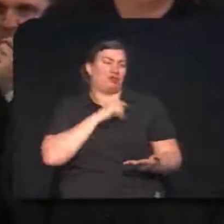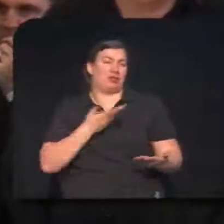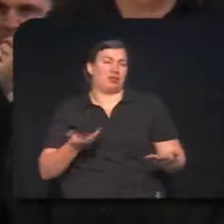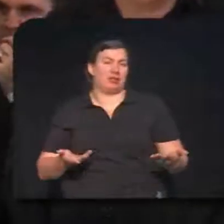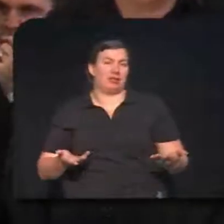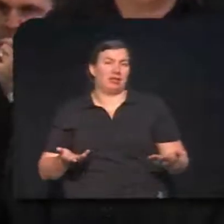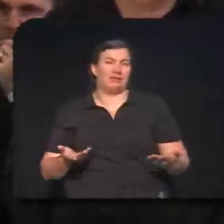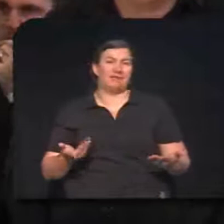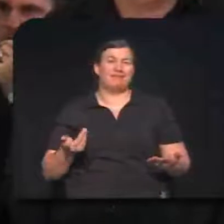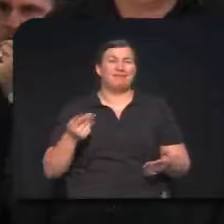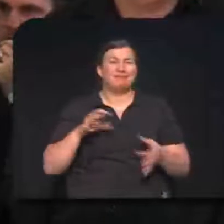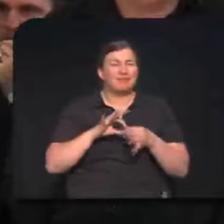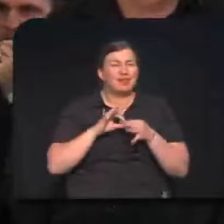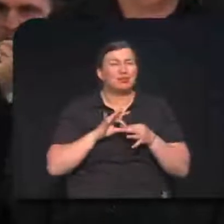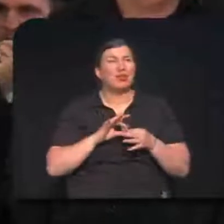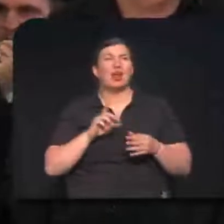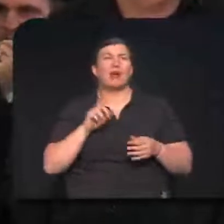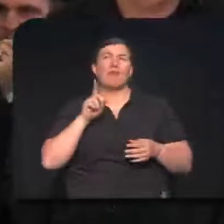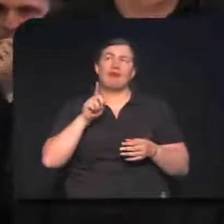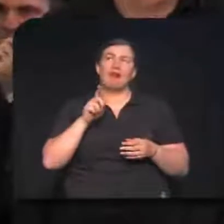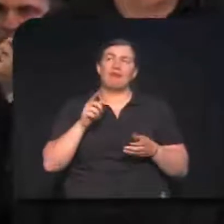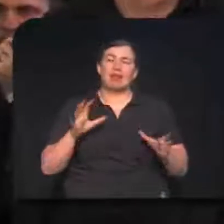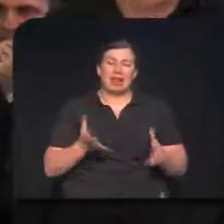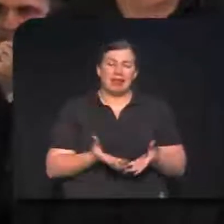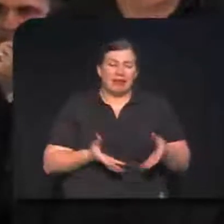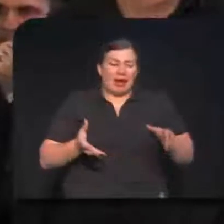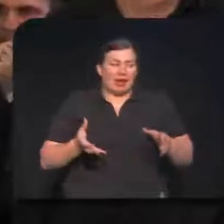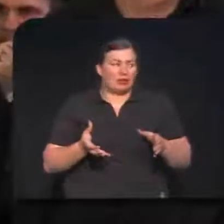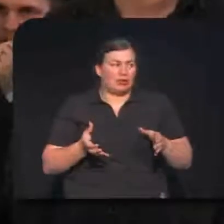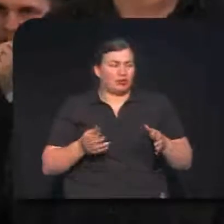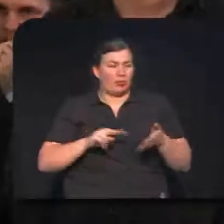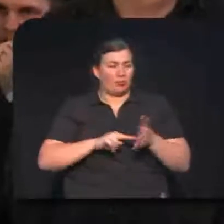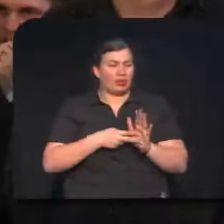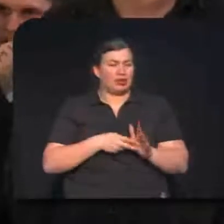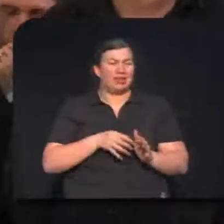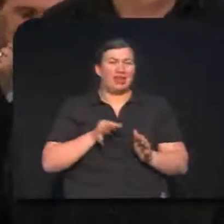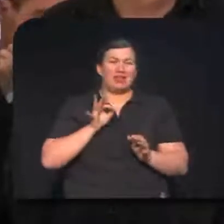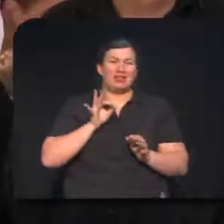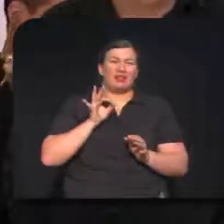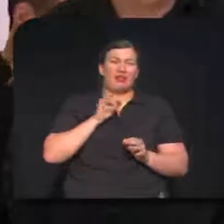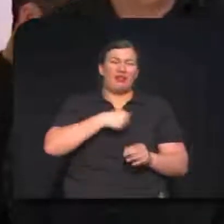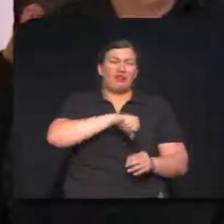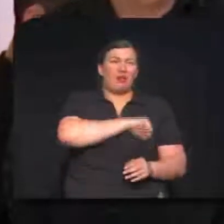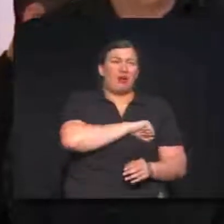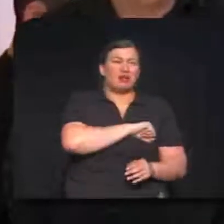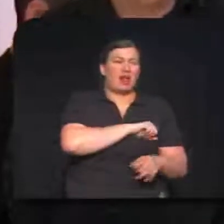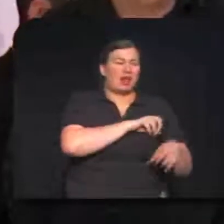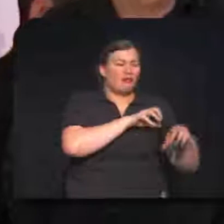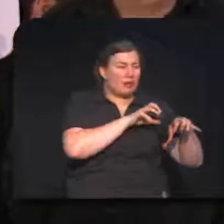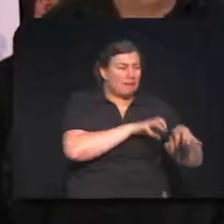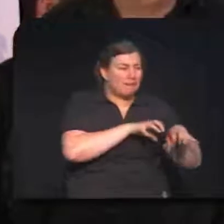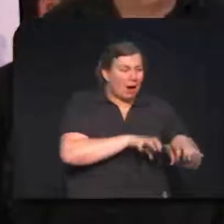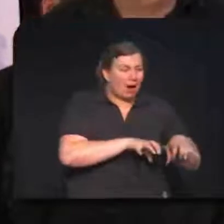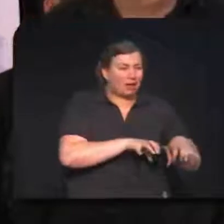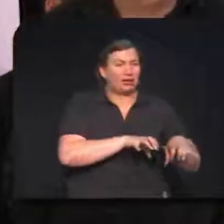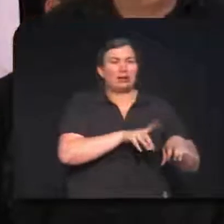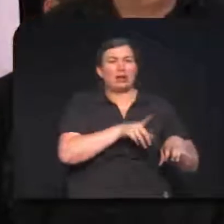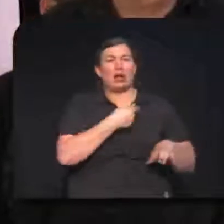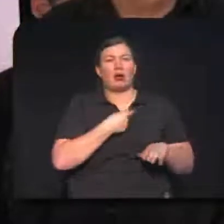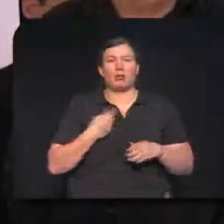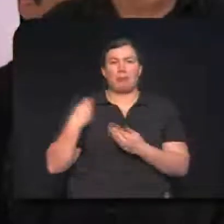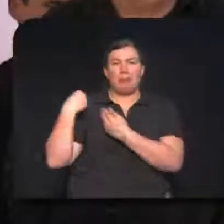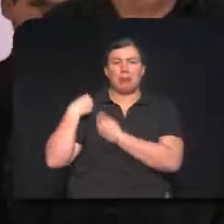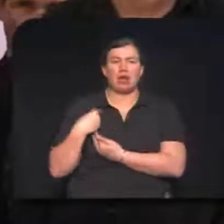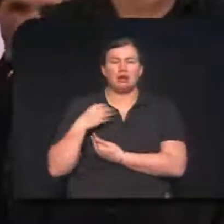einseitig zugunsten von von Banken von Gläubigern gelaufen ist und zu Lasten der Steuerzahler und